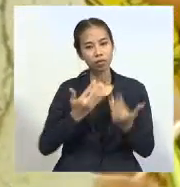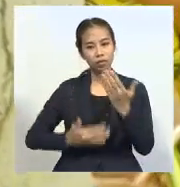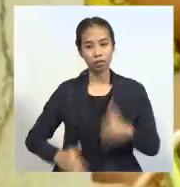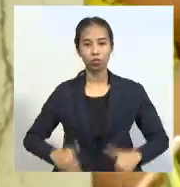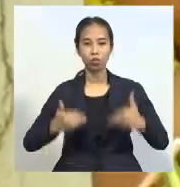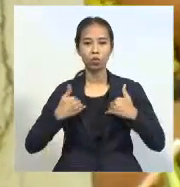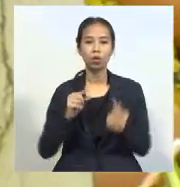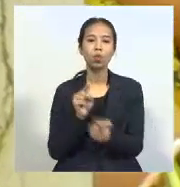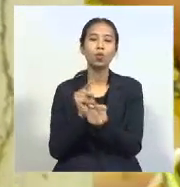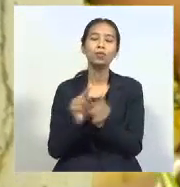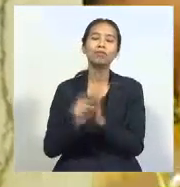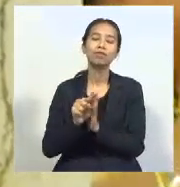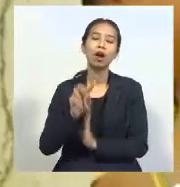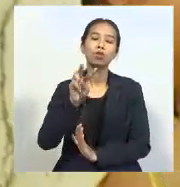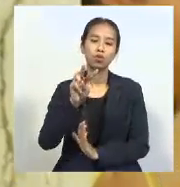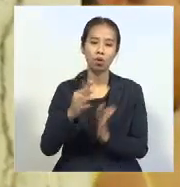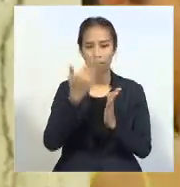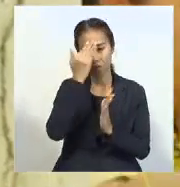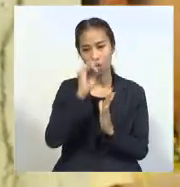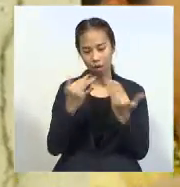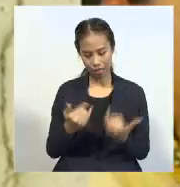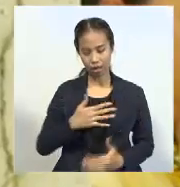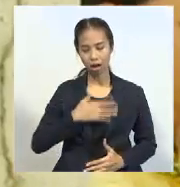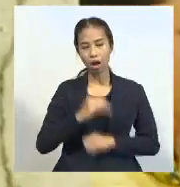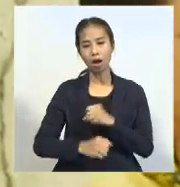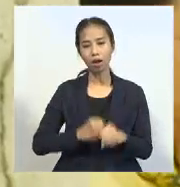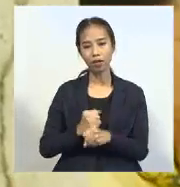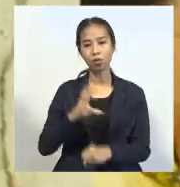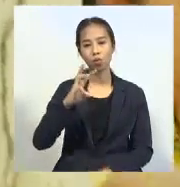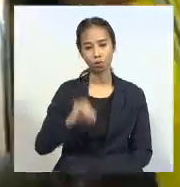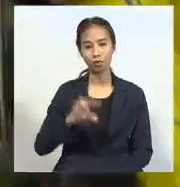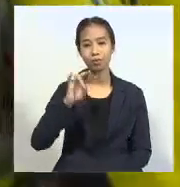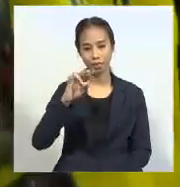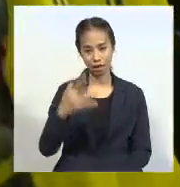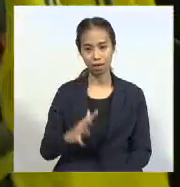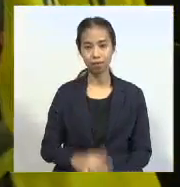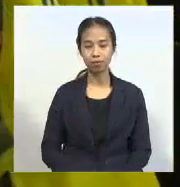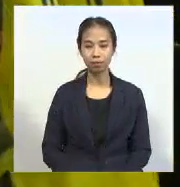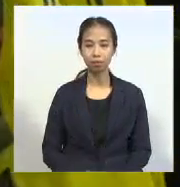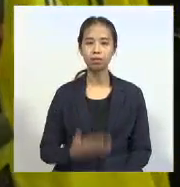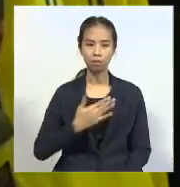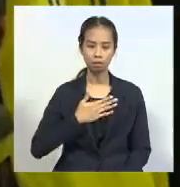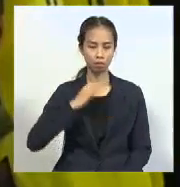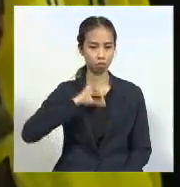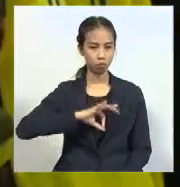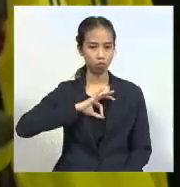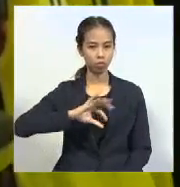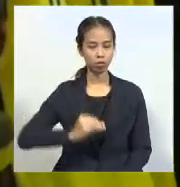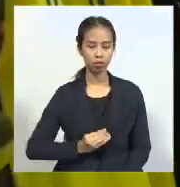คงจะได้2ครั้งเนี่ยแล้วค่ะเพราะตอนนี้ก็67ปีแล้วนะคะ รู้สึกภูมิใจมากที่ได้เห็น